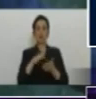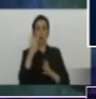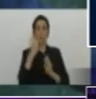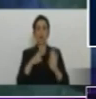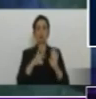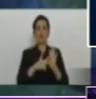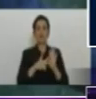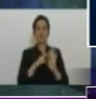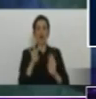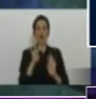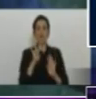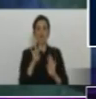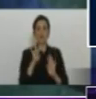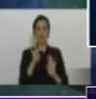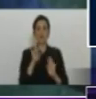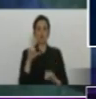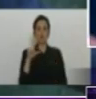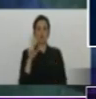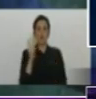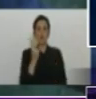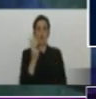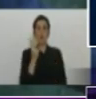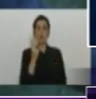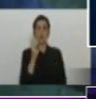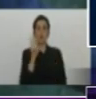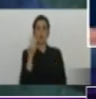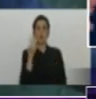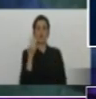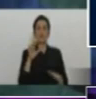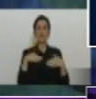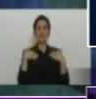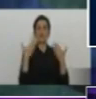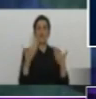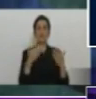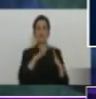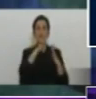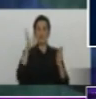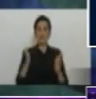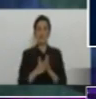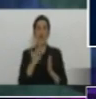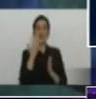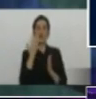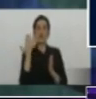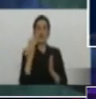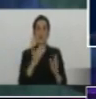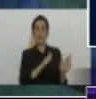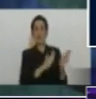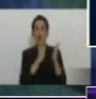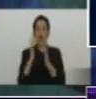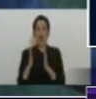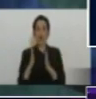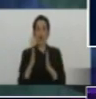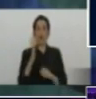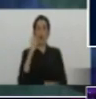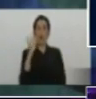ту шеузлия ром, ай хелисуфлебам эса тква да эс шесулда. Арц эрти дапирева ар шесулда. Ай эхла икнеба чеми